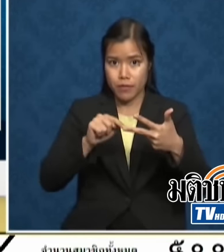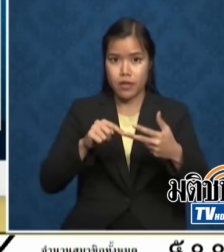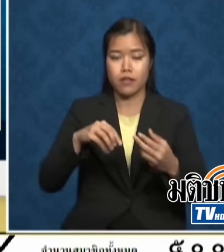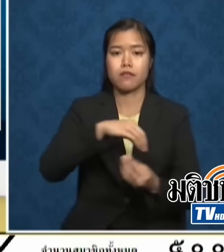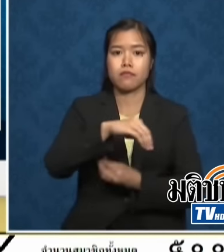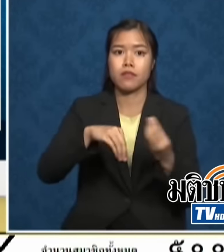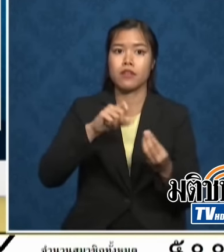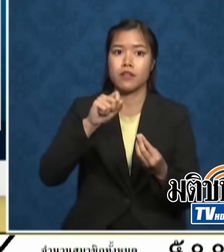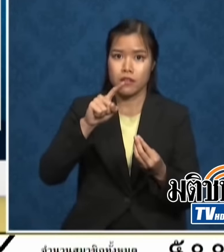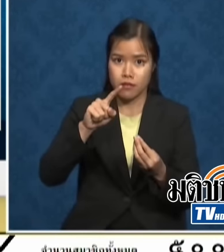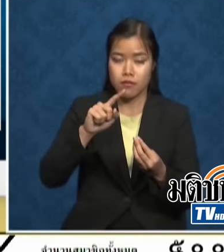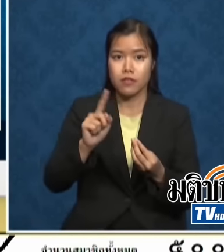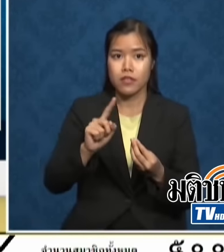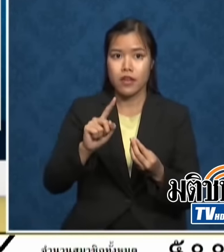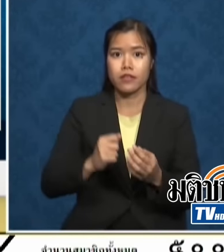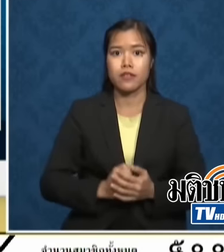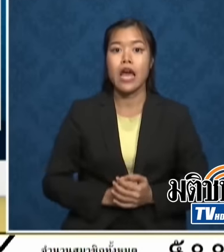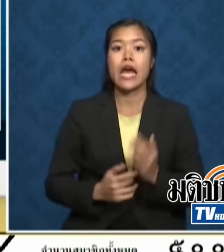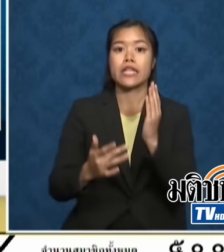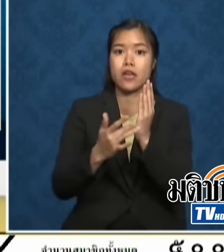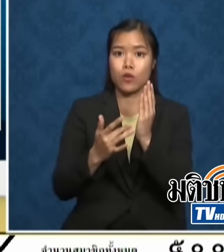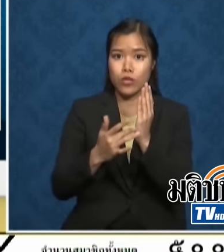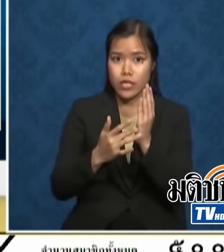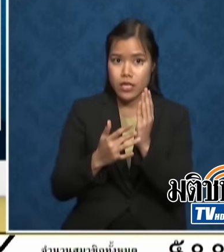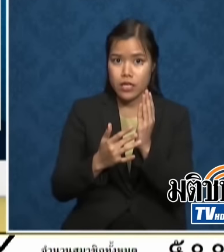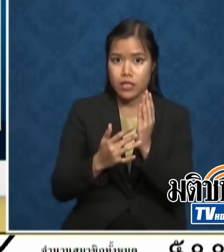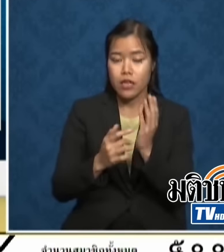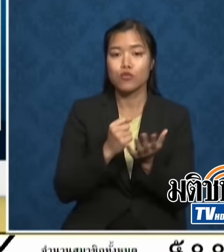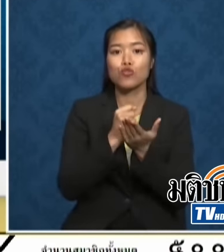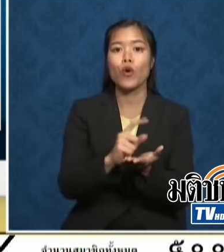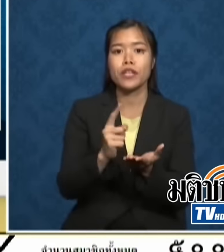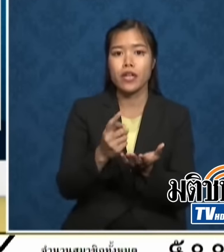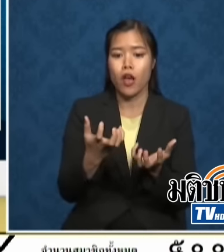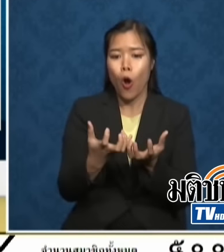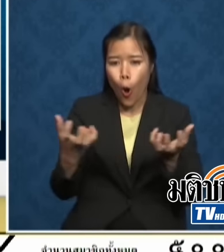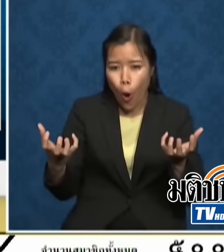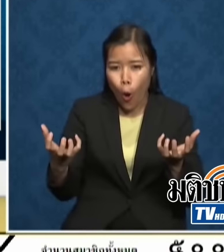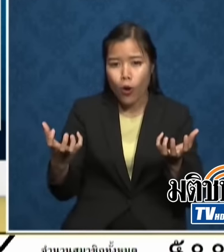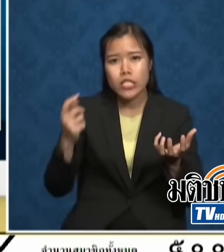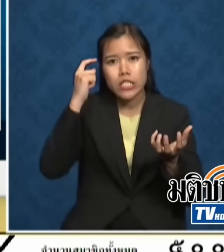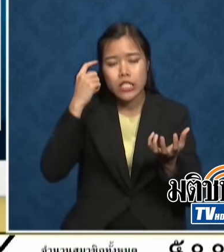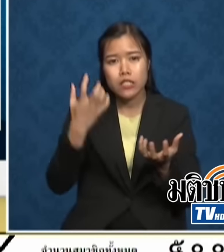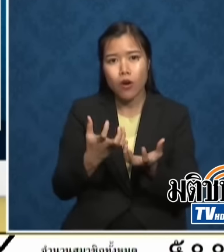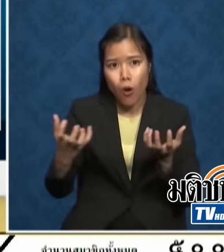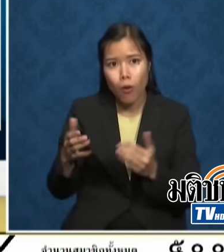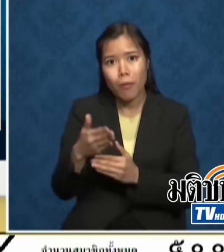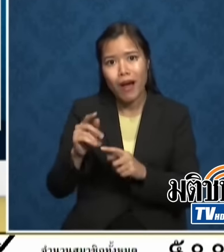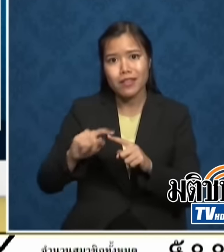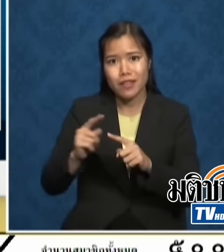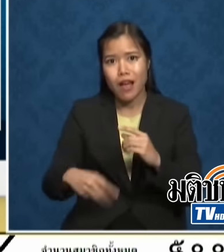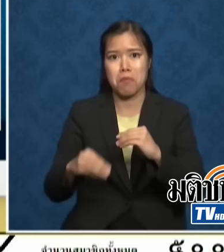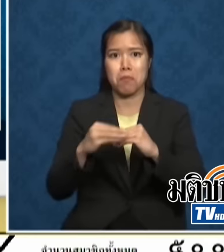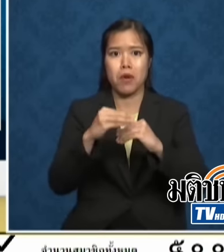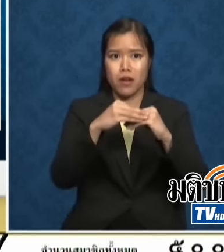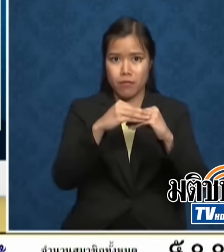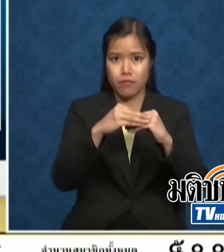าง marine biotechnology ครับการเพิ่มมูลค่าให้มันมากกว่าสิ่งที่มันเป็นอยู่แค่การประม